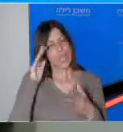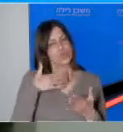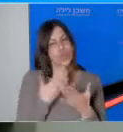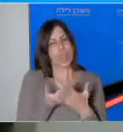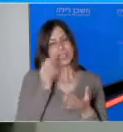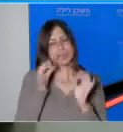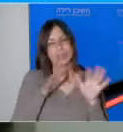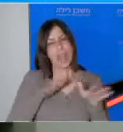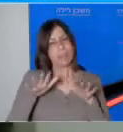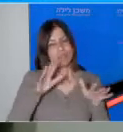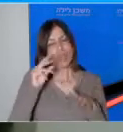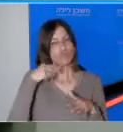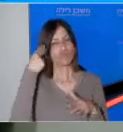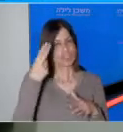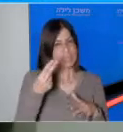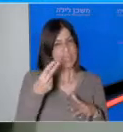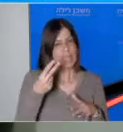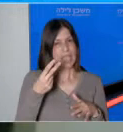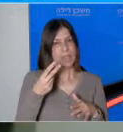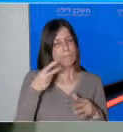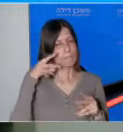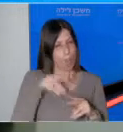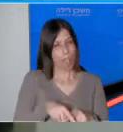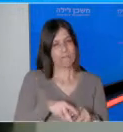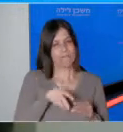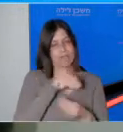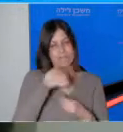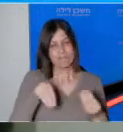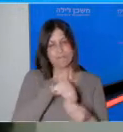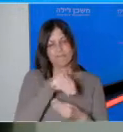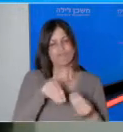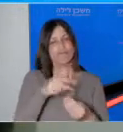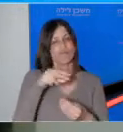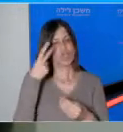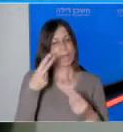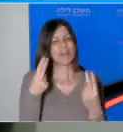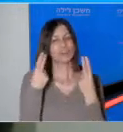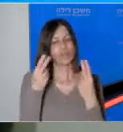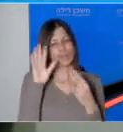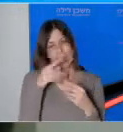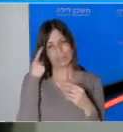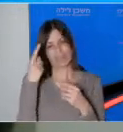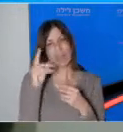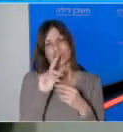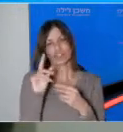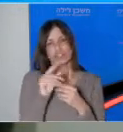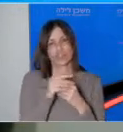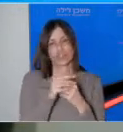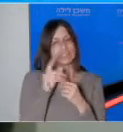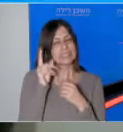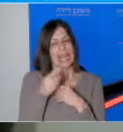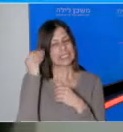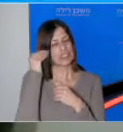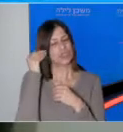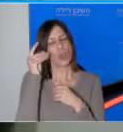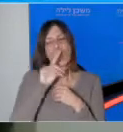לממשלה שיהיה מעורב, שיהיה משמעותי, אבל גם שידע שלא יהיה, הוא לא צריך לזכור, הוא לא